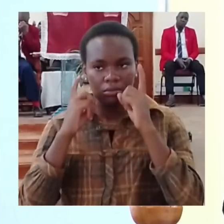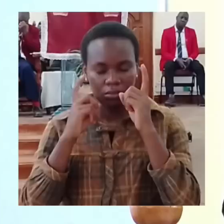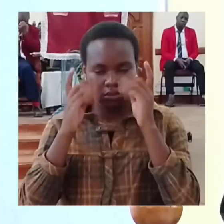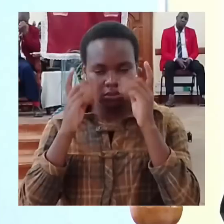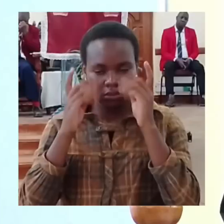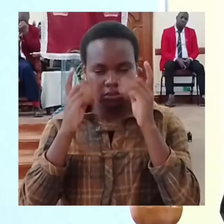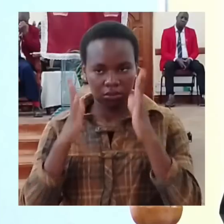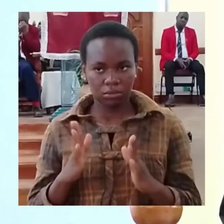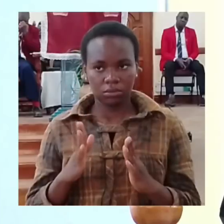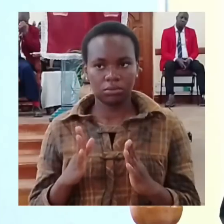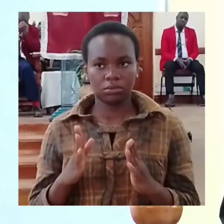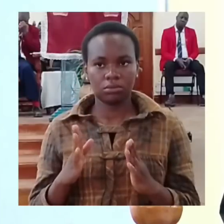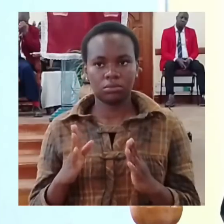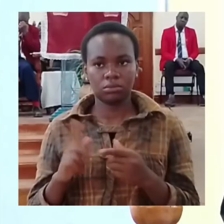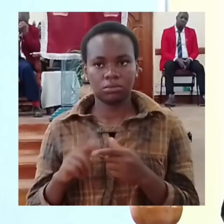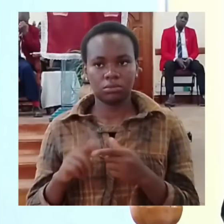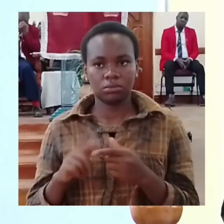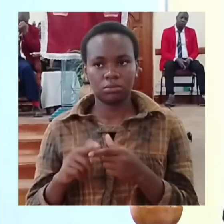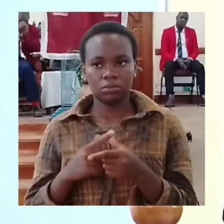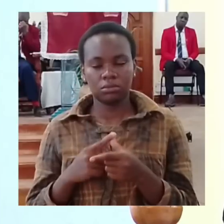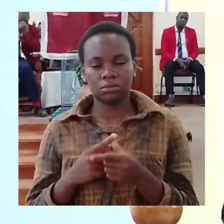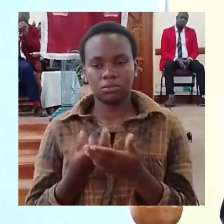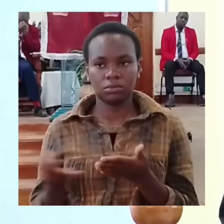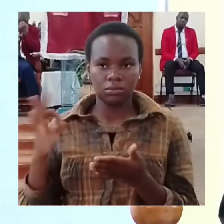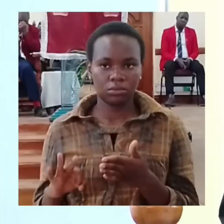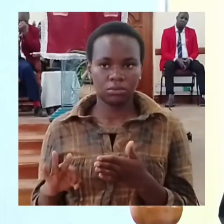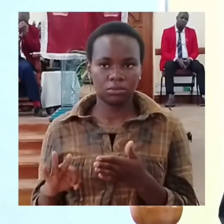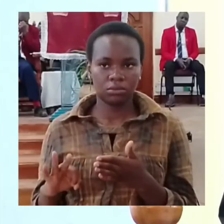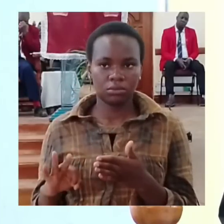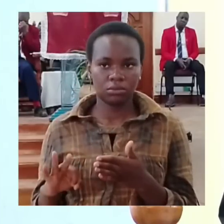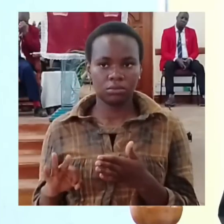before you, Lord. We have failed.